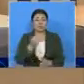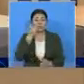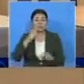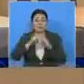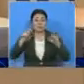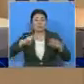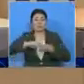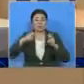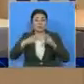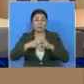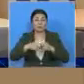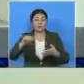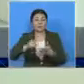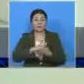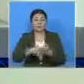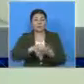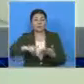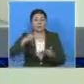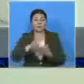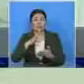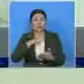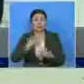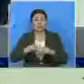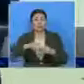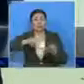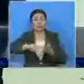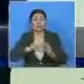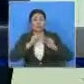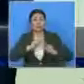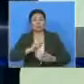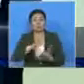мектептер мәселесін толығымен жою міндетін қойған еді. Бұл мақсаттағы